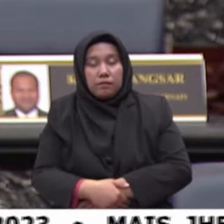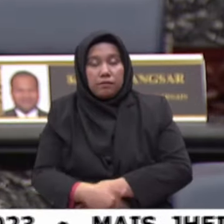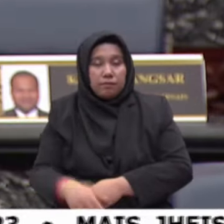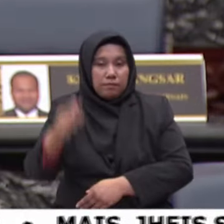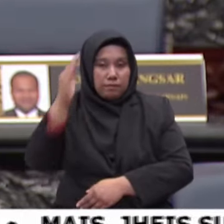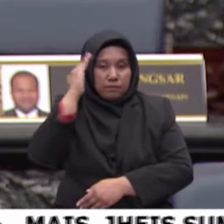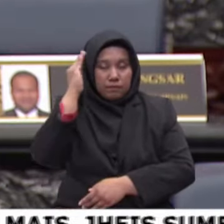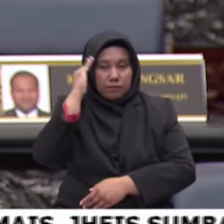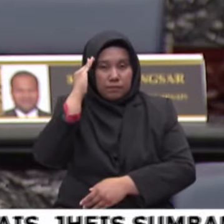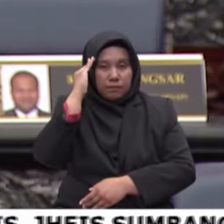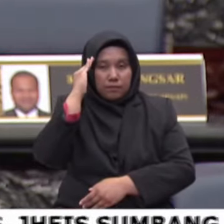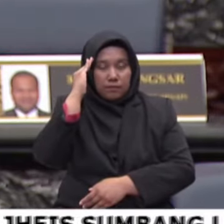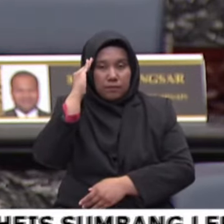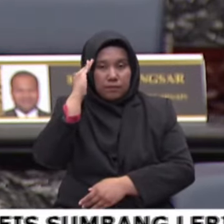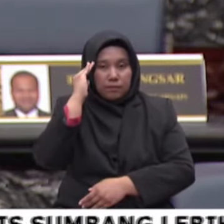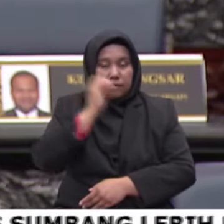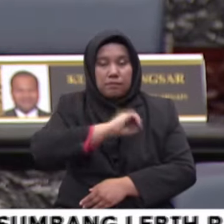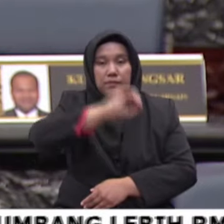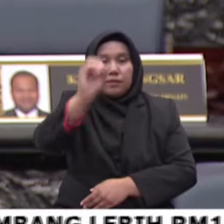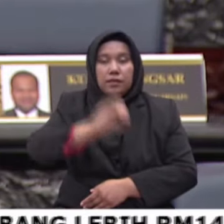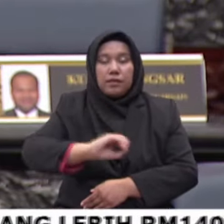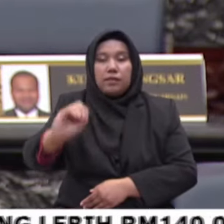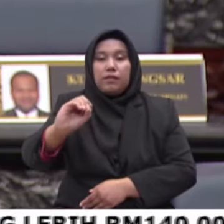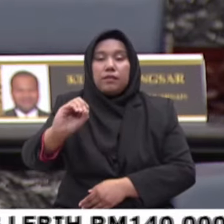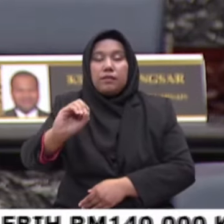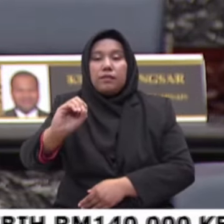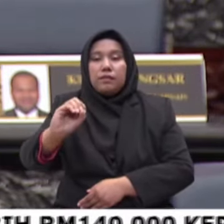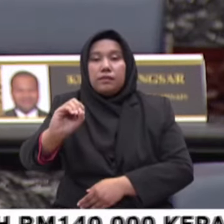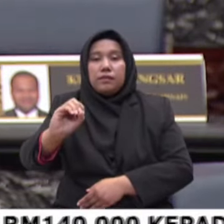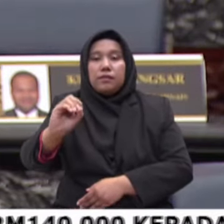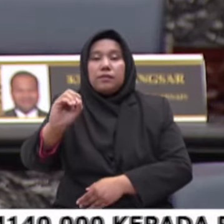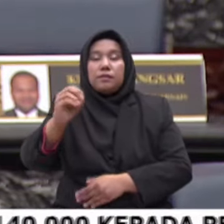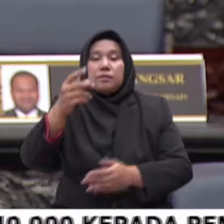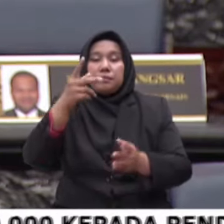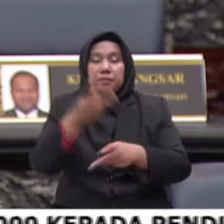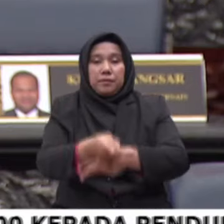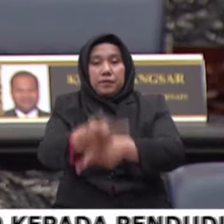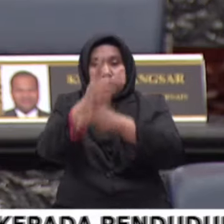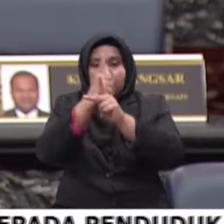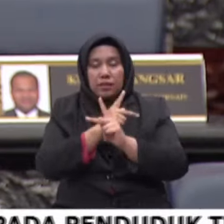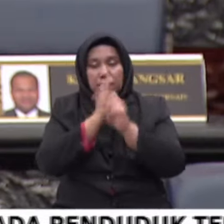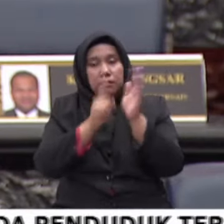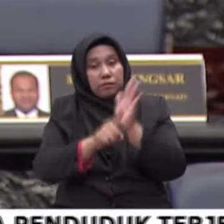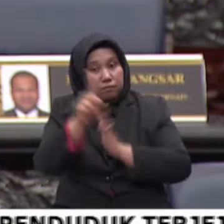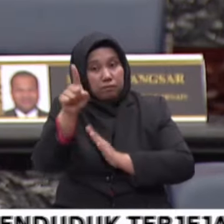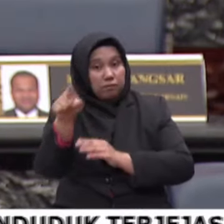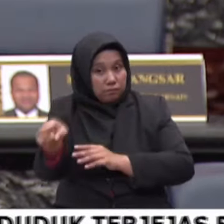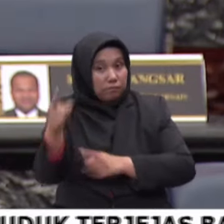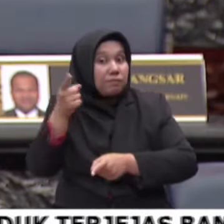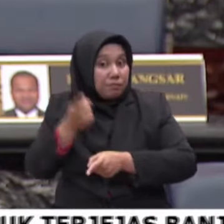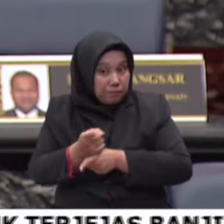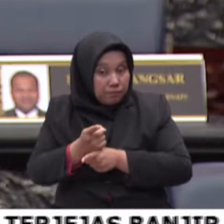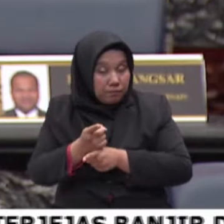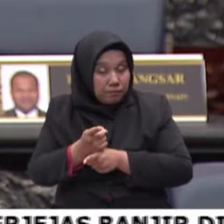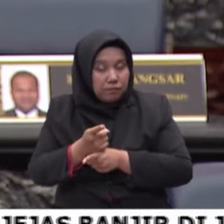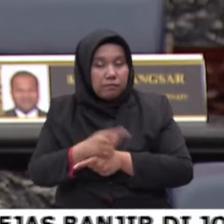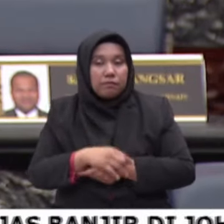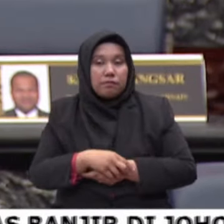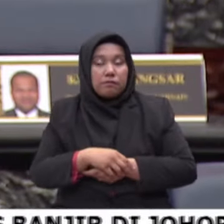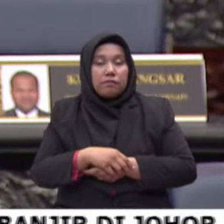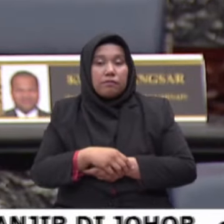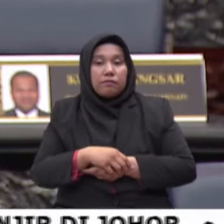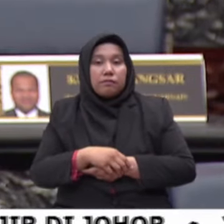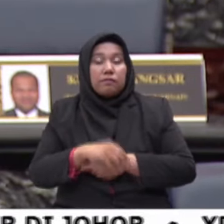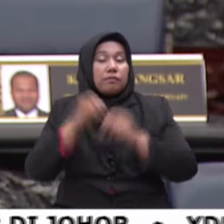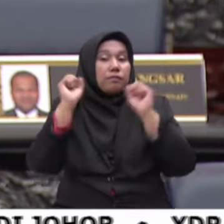kadar faedah pinjaman adalah agak tinggi. Adakah ini benar dan